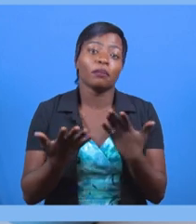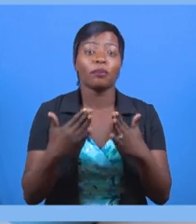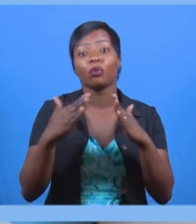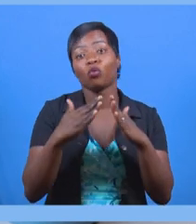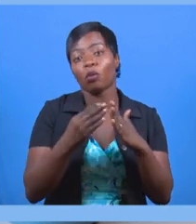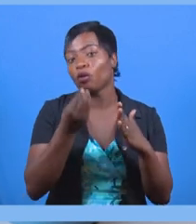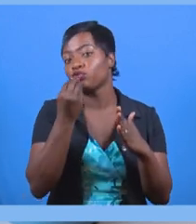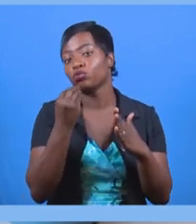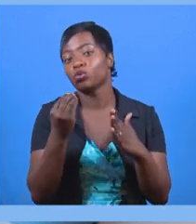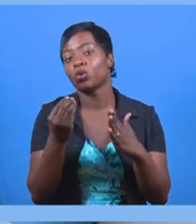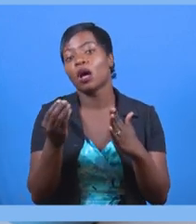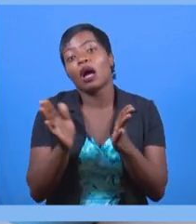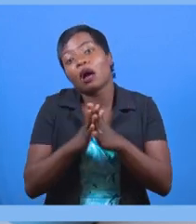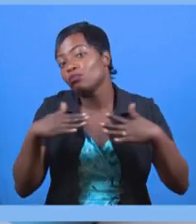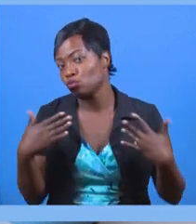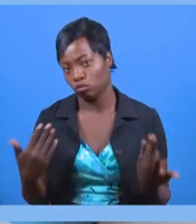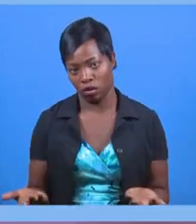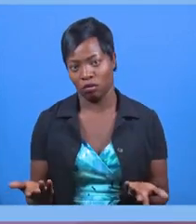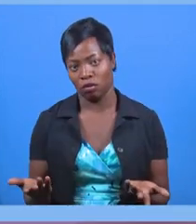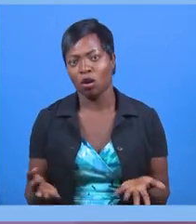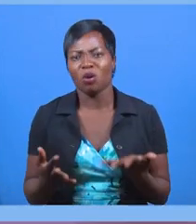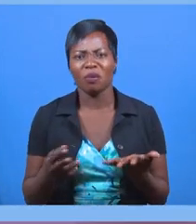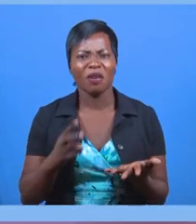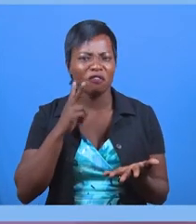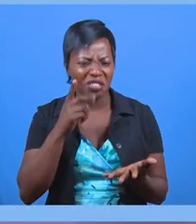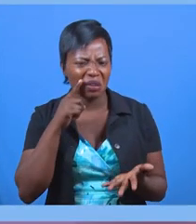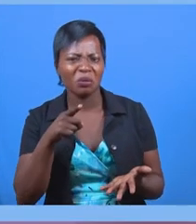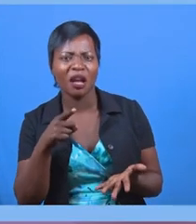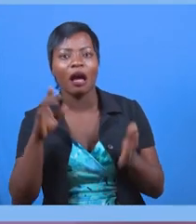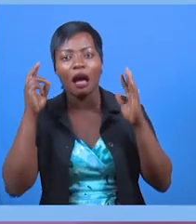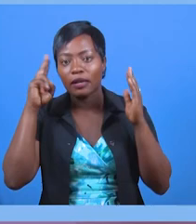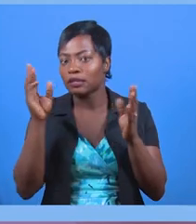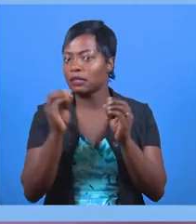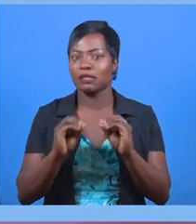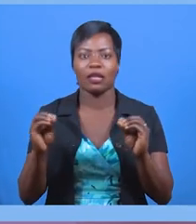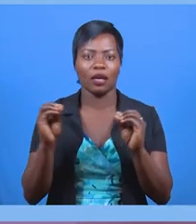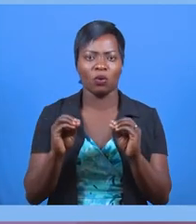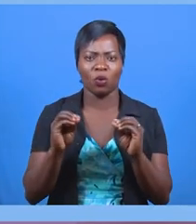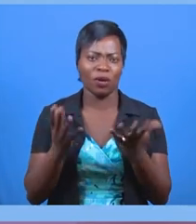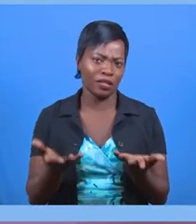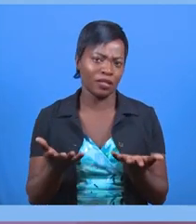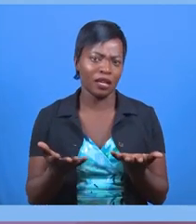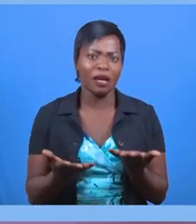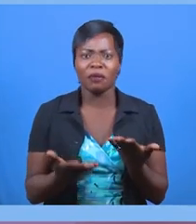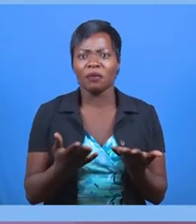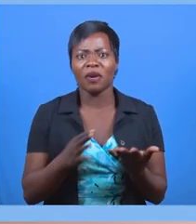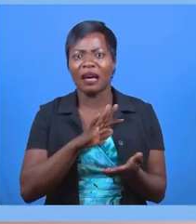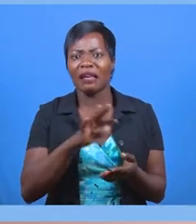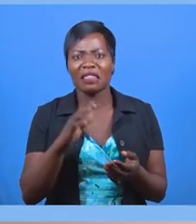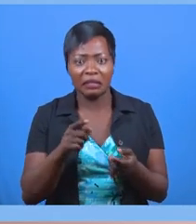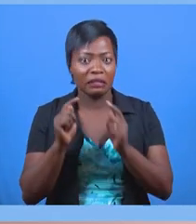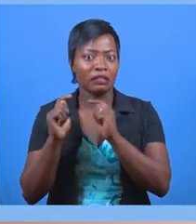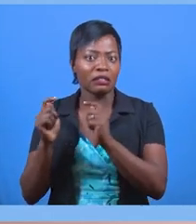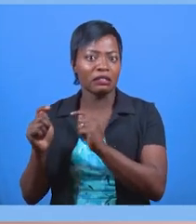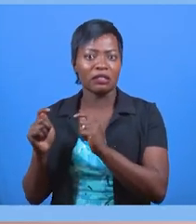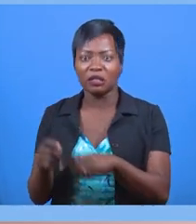pasisina. Asi uyu Muyenzi ogotadza onzwisisa agozoti paachazinga abva paya dzinzarese nerazara